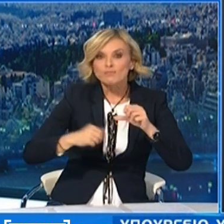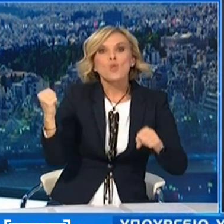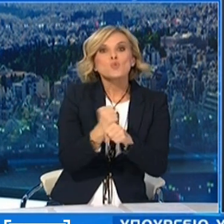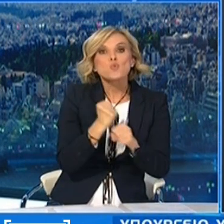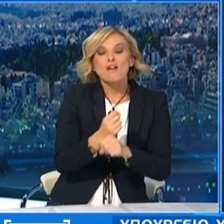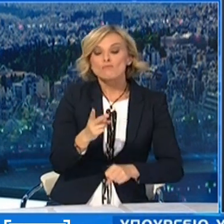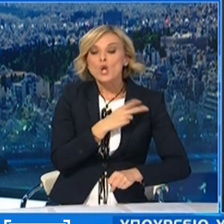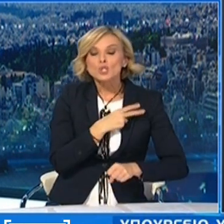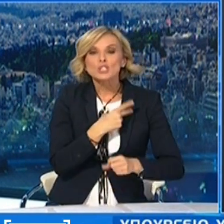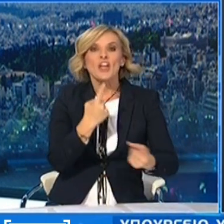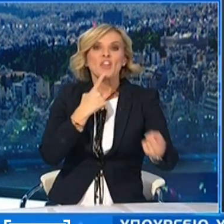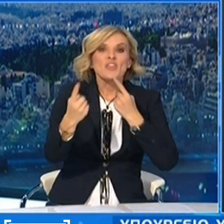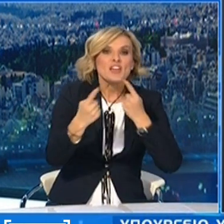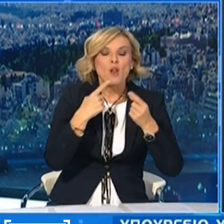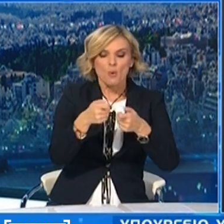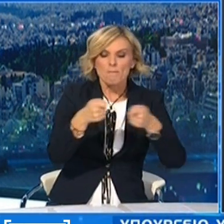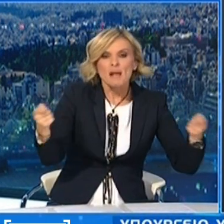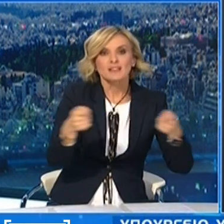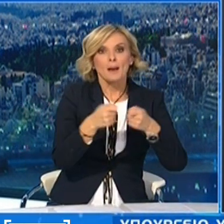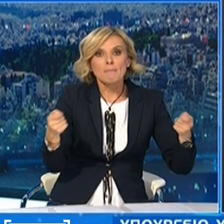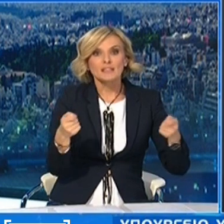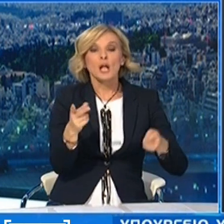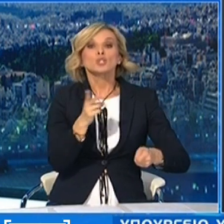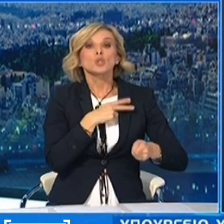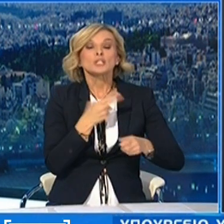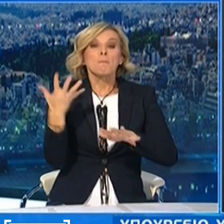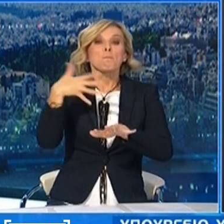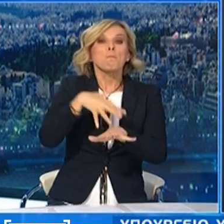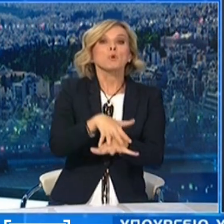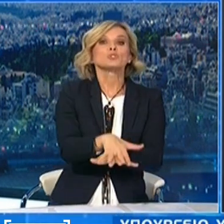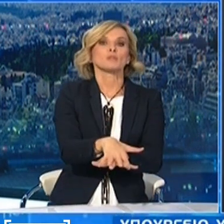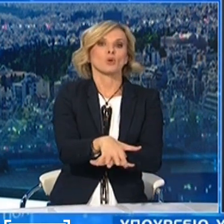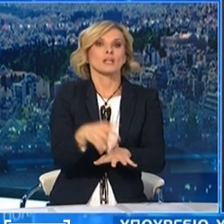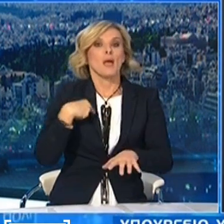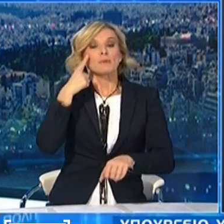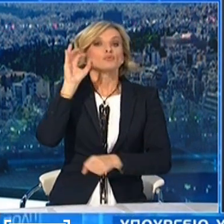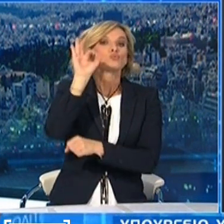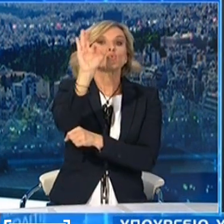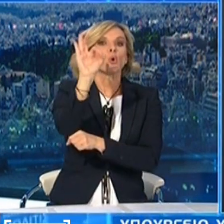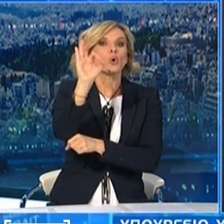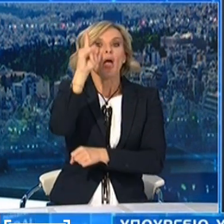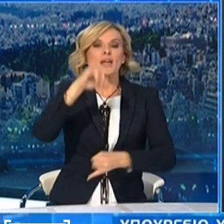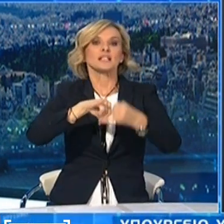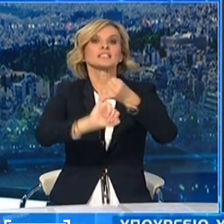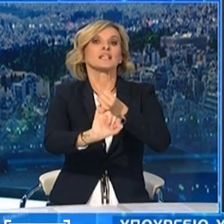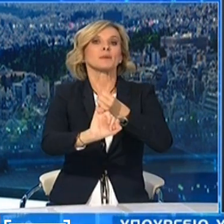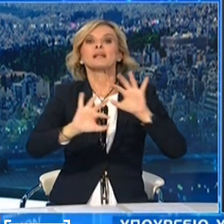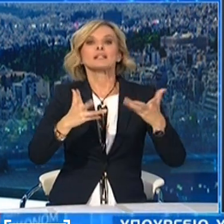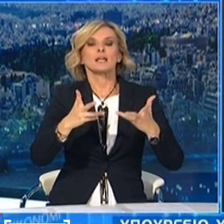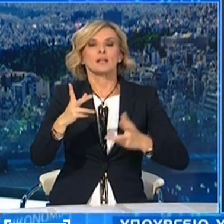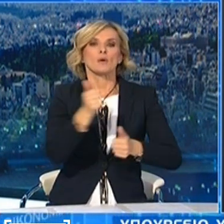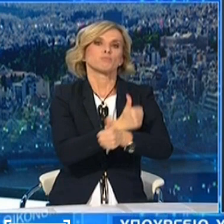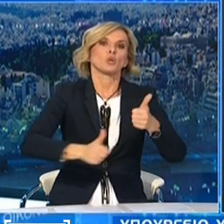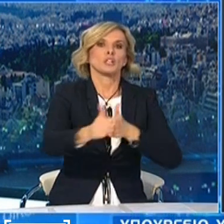δυναμικά. Τα μέτρα προσαρμόζονται σε έναν κανόνα. Ένα στοίχημα. Ένα είναι ο γνώμονας. Ένα είναι ο άξονας. Η δημόσια